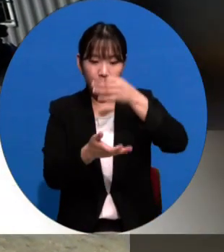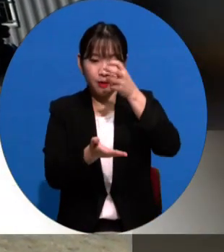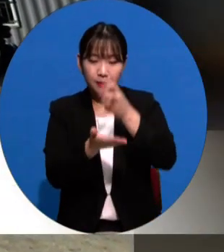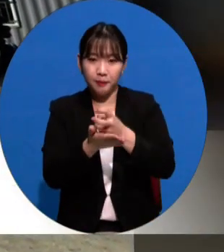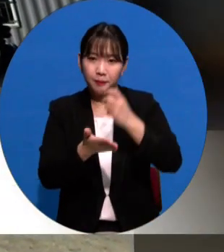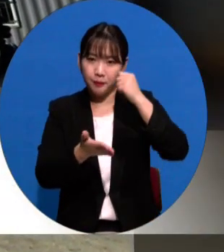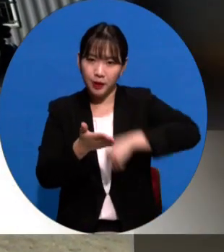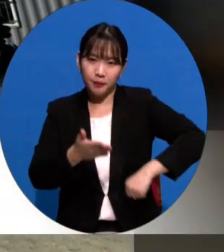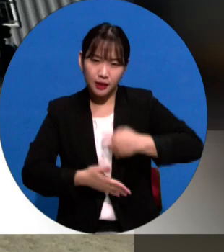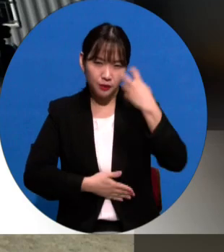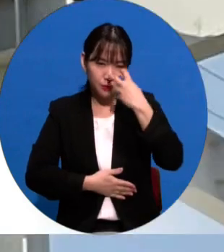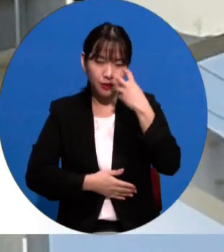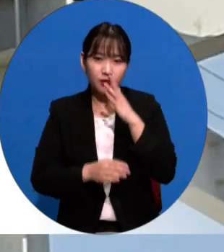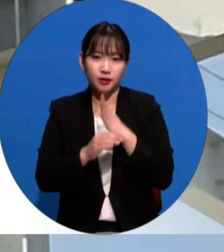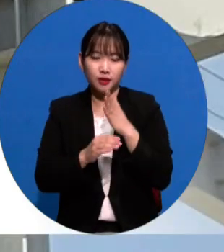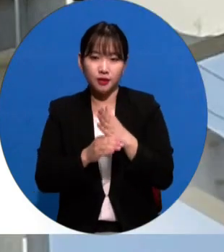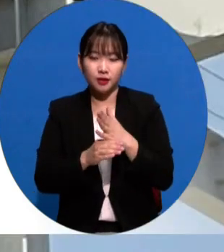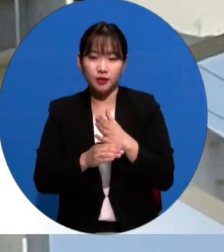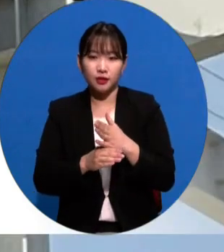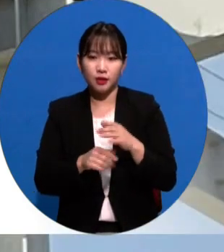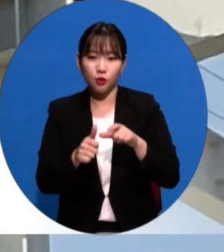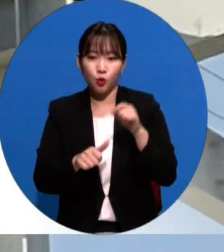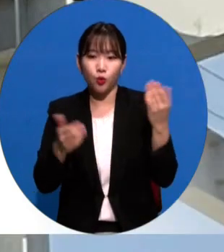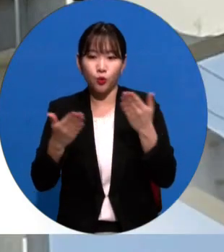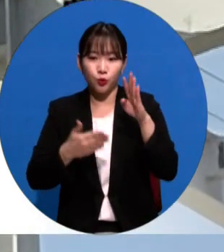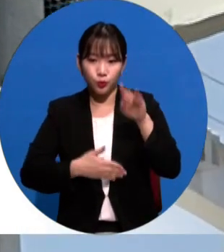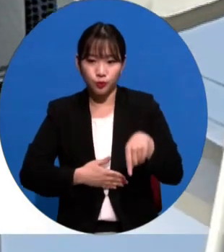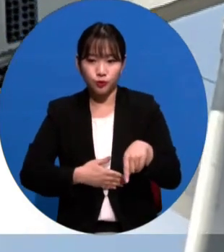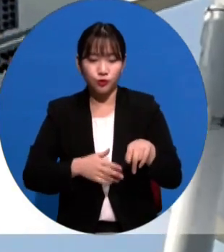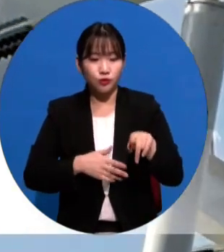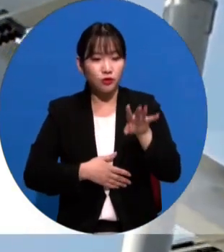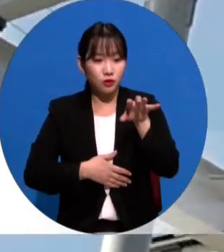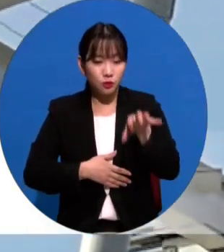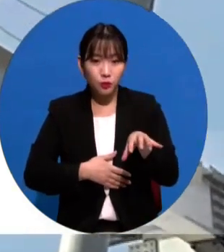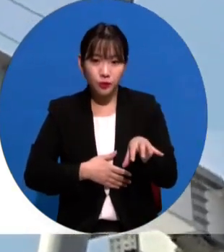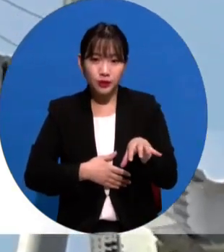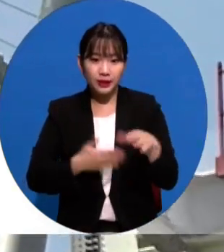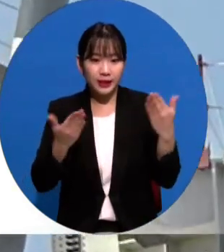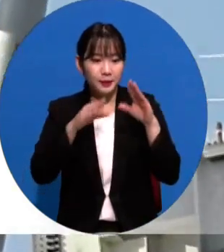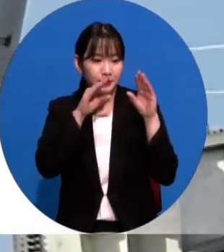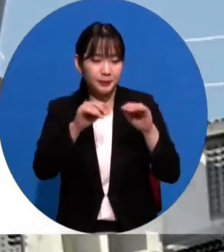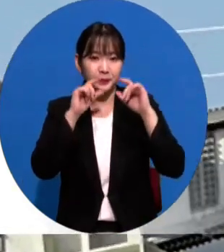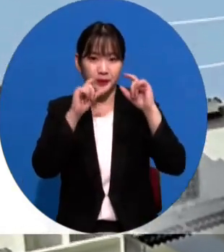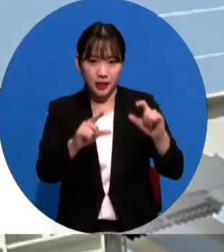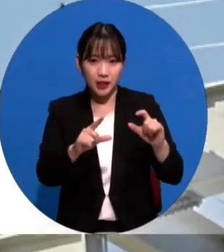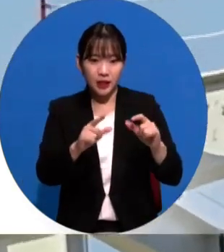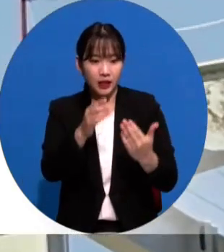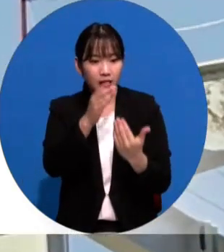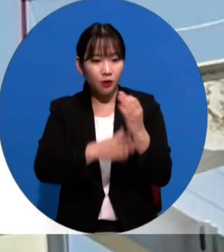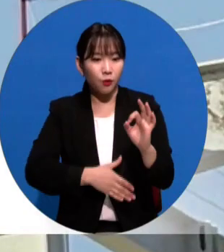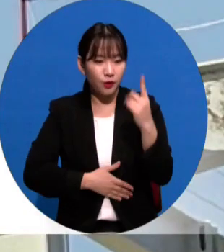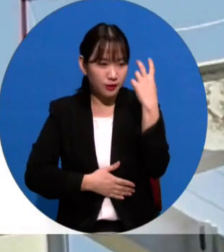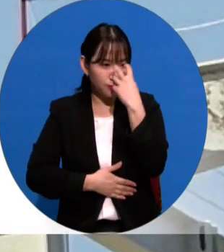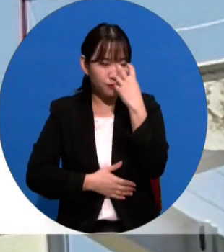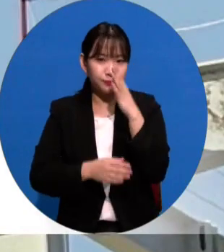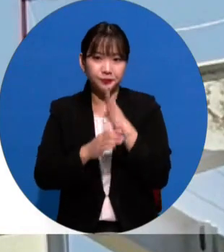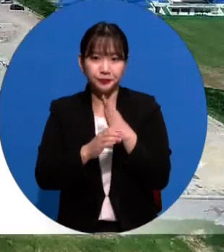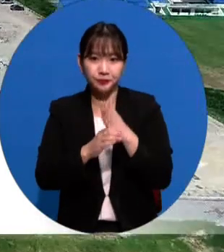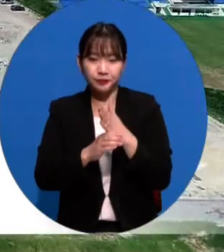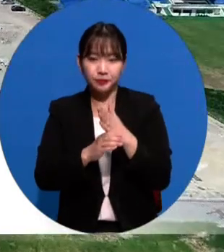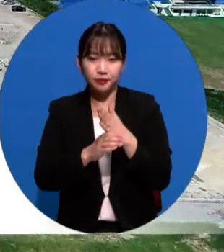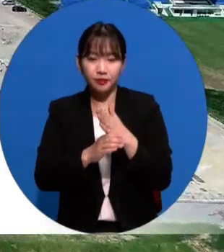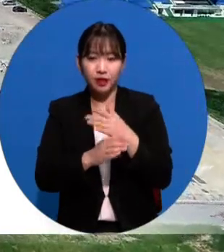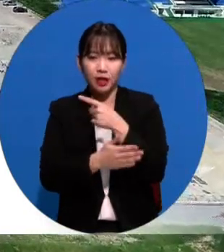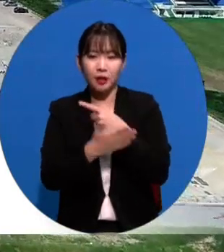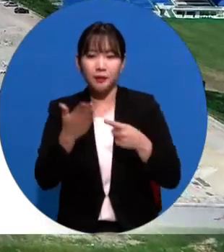위반조사를 벌이고 있습니다 고용노동부는 현장에 작업 중지 명령을 내리고 사고 원인을 조사하고 있으며